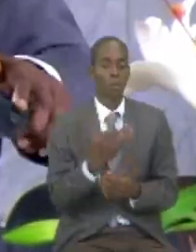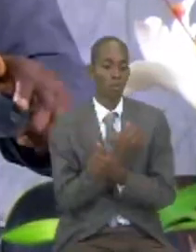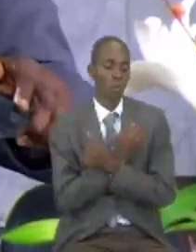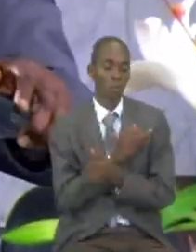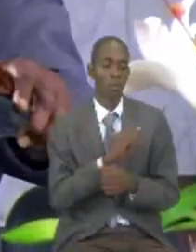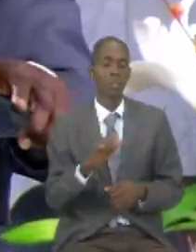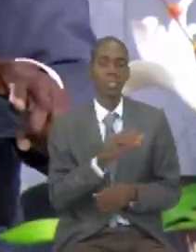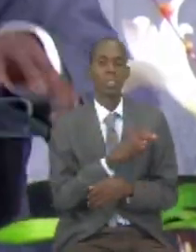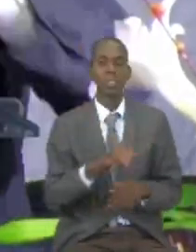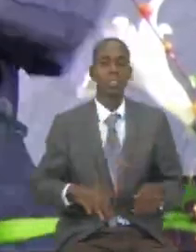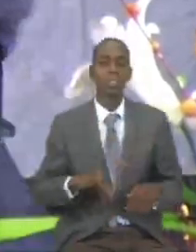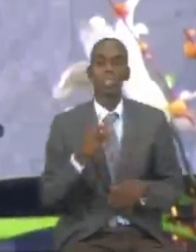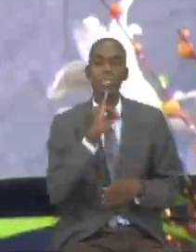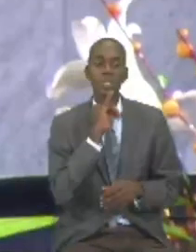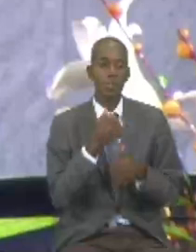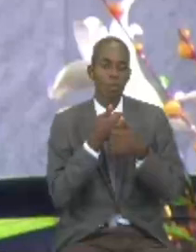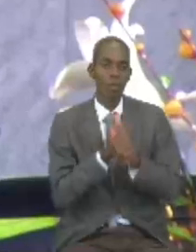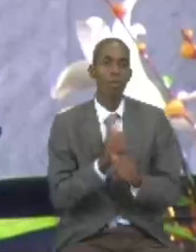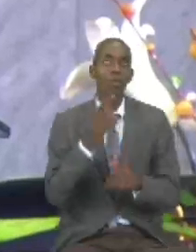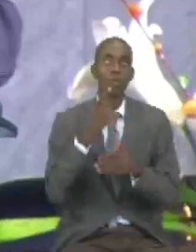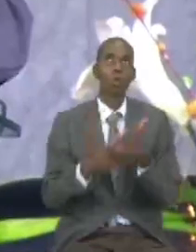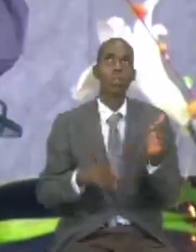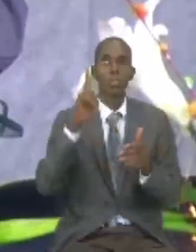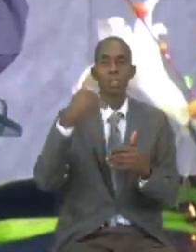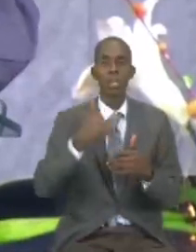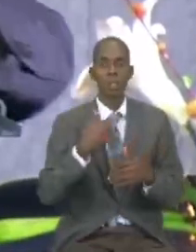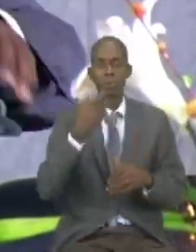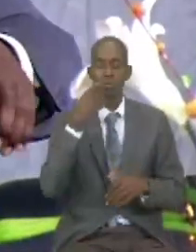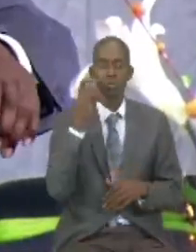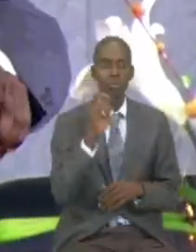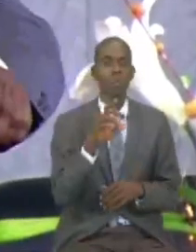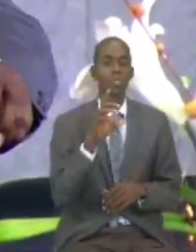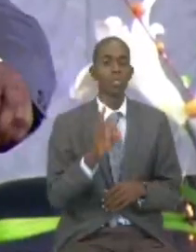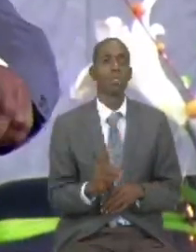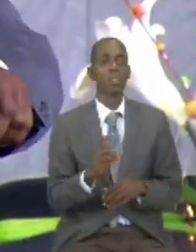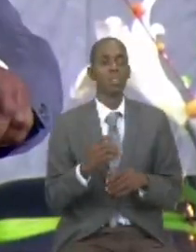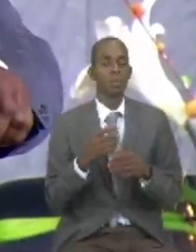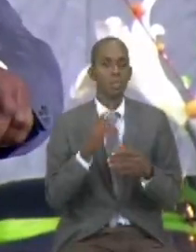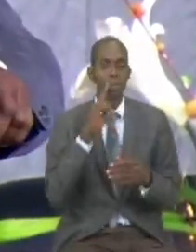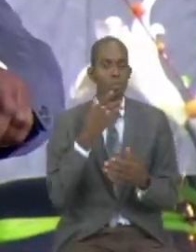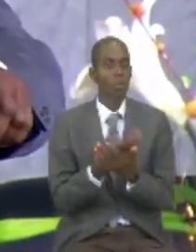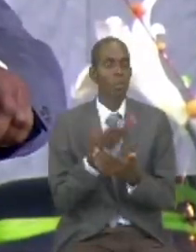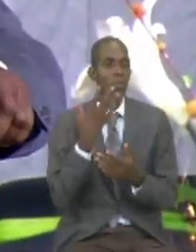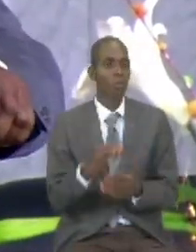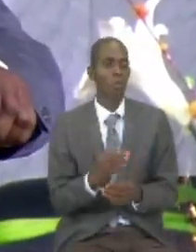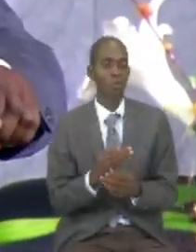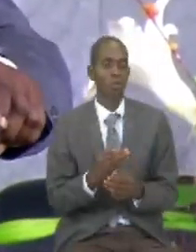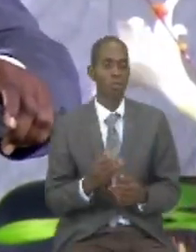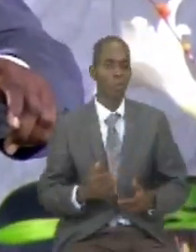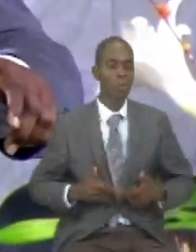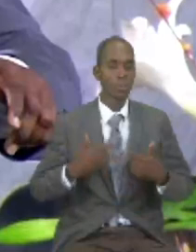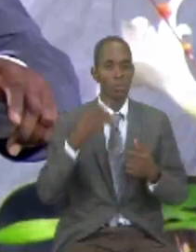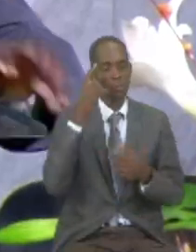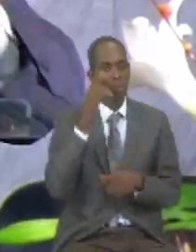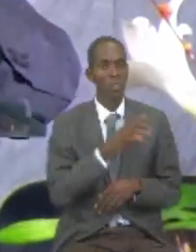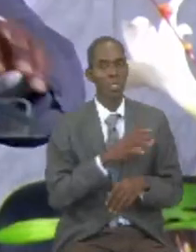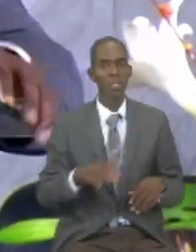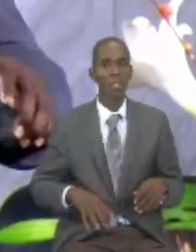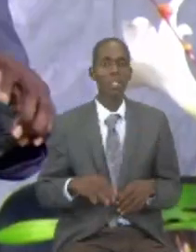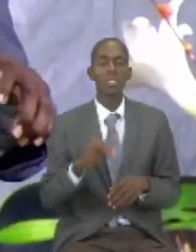c'est de vivre comme il a commandé. La preuve de vivre pour Christ, c'est de vivre